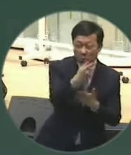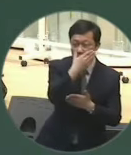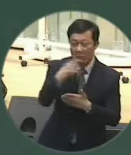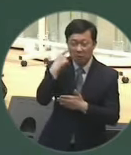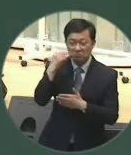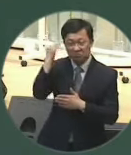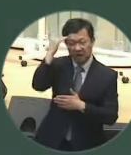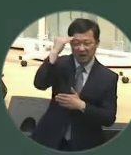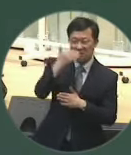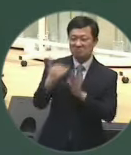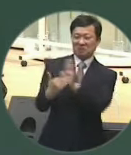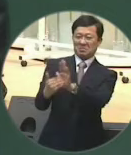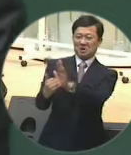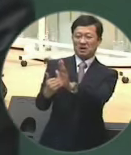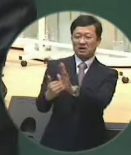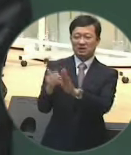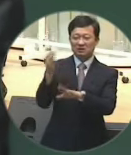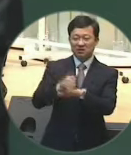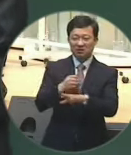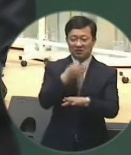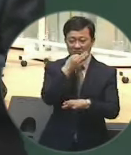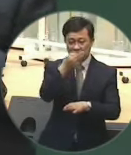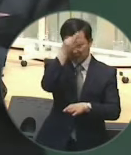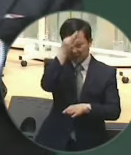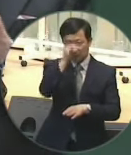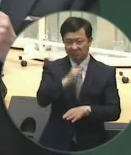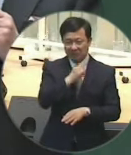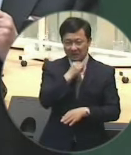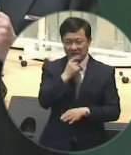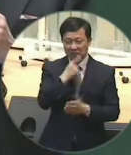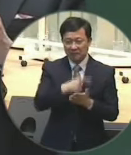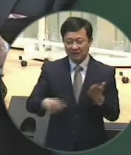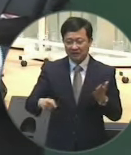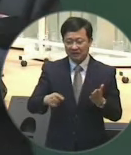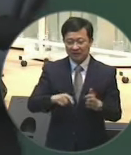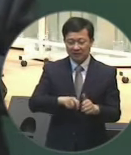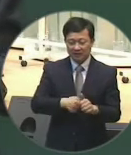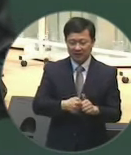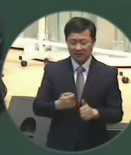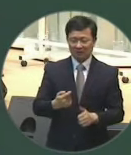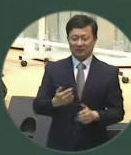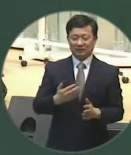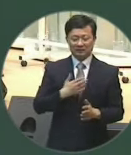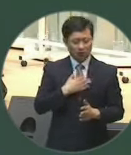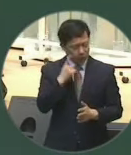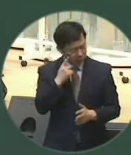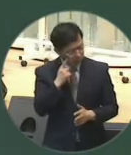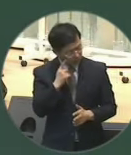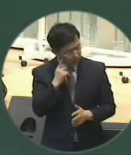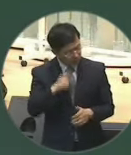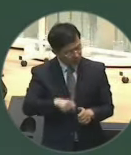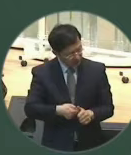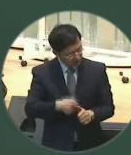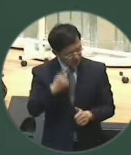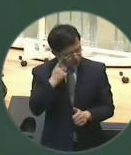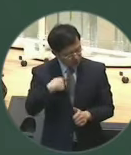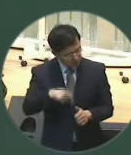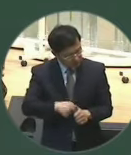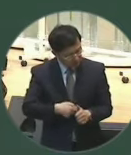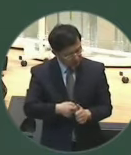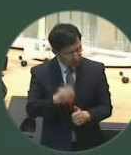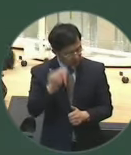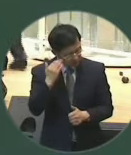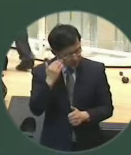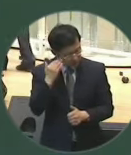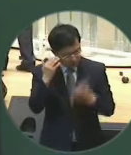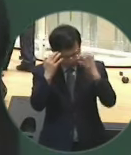as offering to the church and that you're involved in works that are blocking the gospel, then it's unnecessary. 아니, 내가 왜 이러지? 잘 알아들으셔야 됩니다. You might be